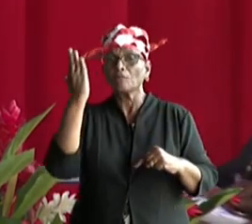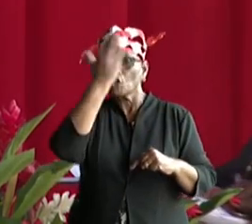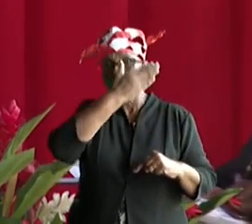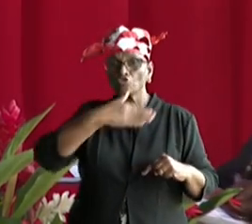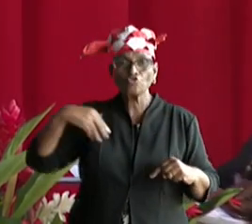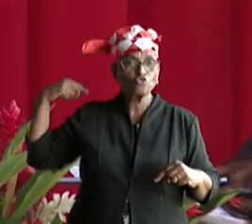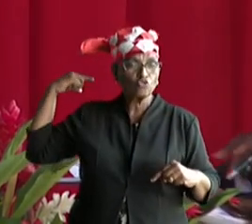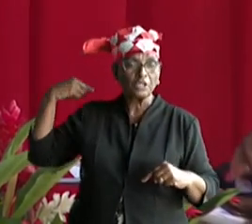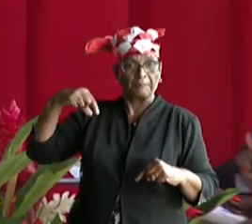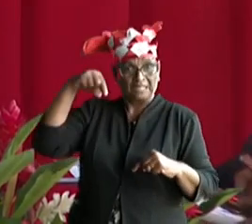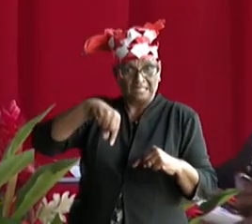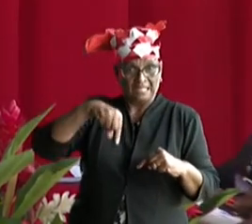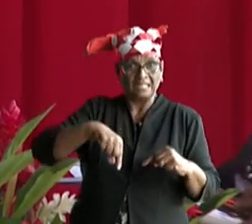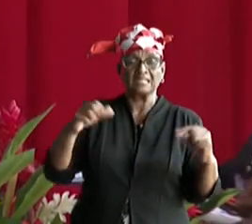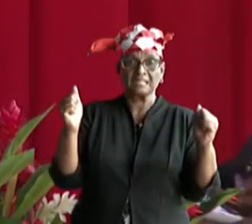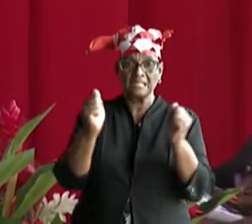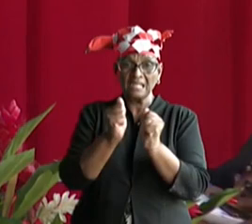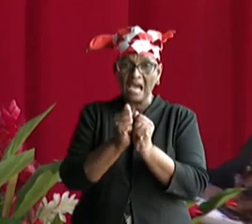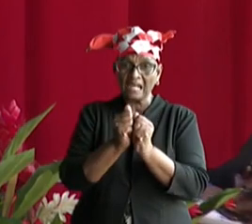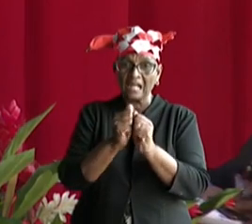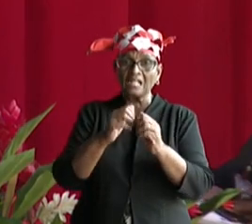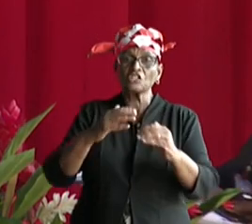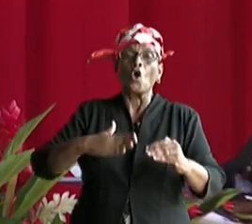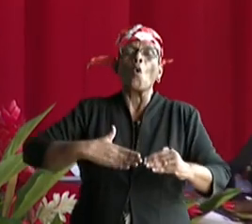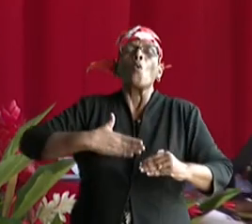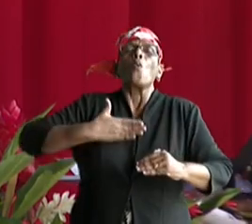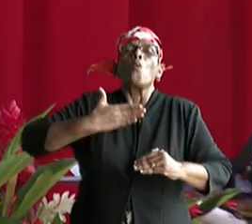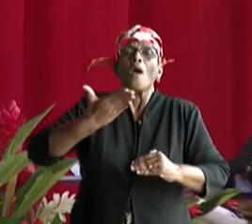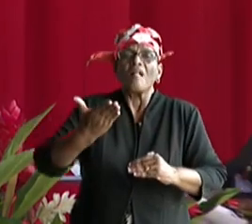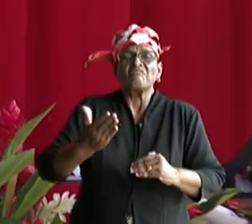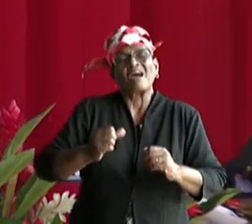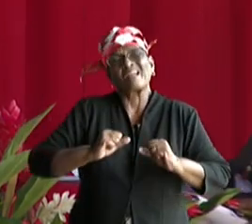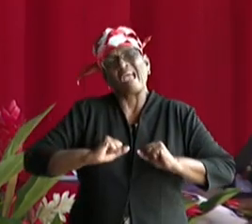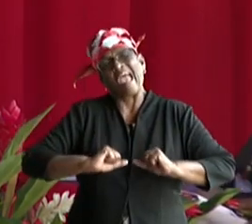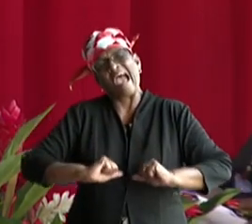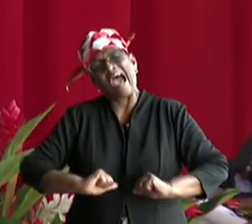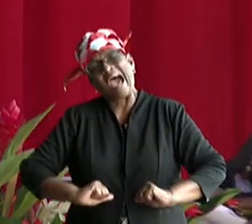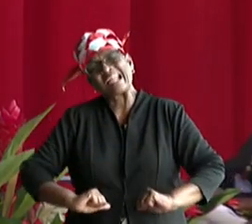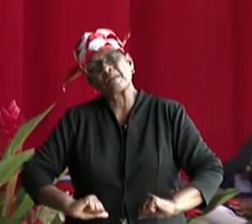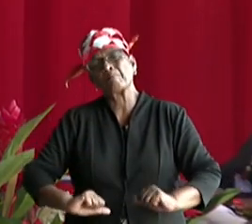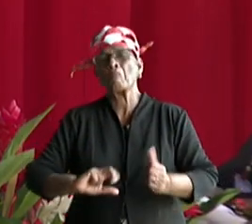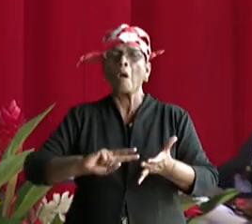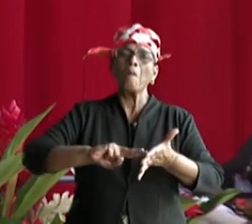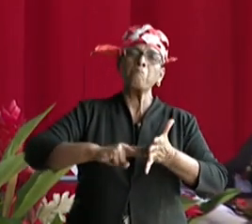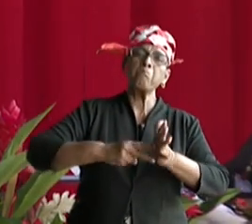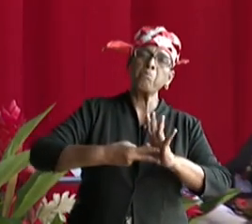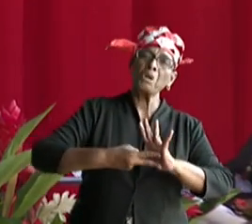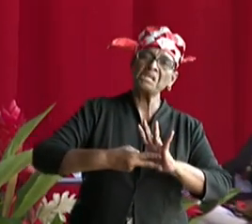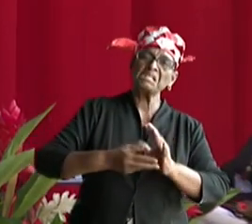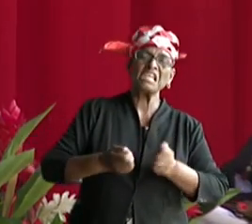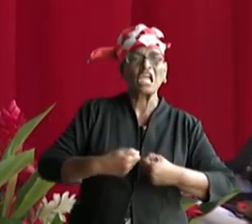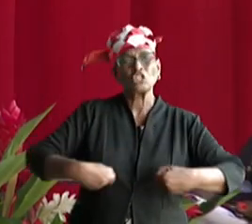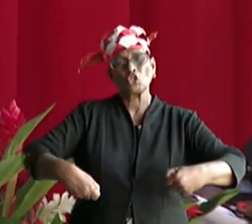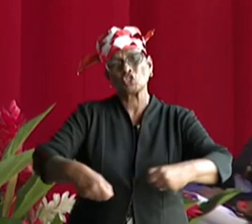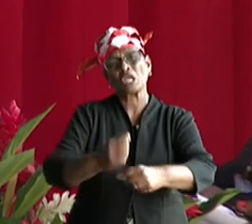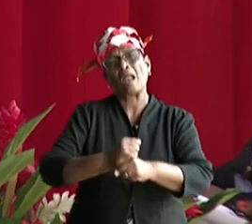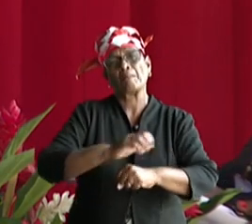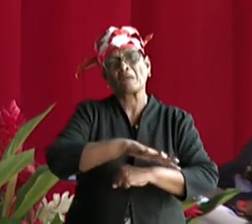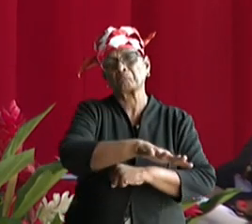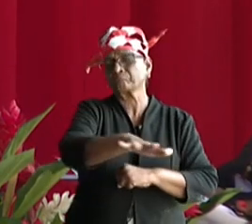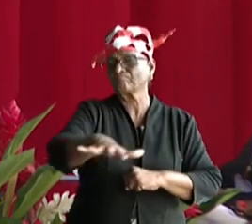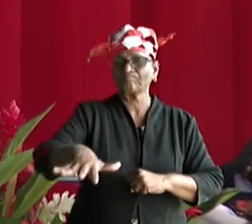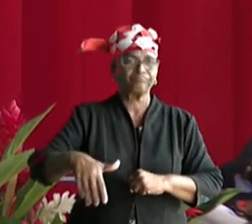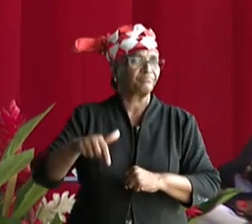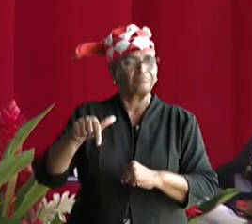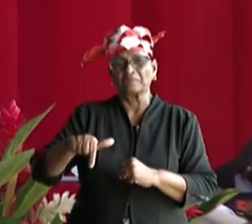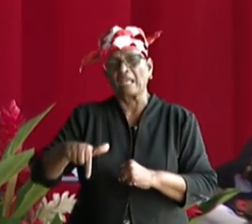kent in deze jaren zowel welvaart als armoede, zowel politieke en sociaal-maatschappelijke